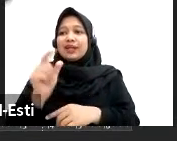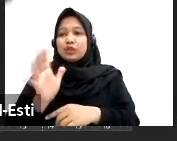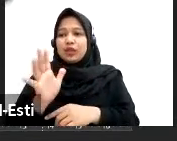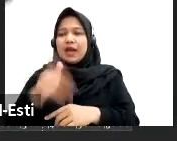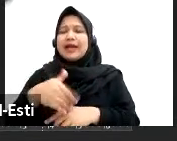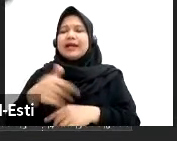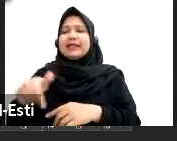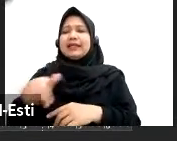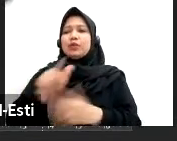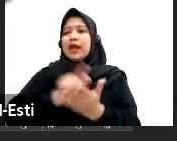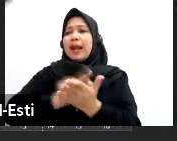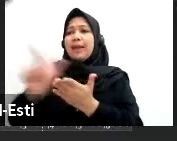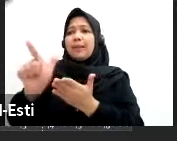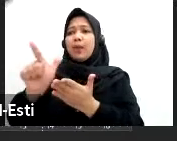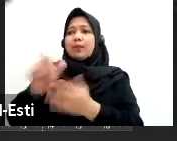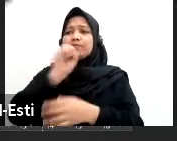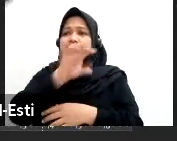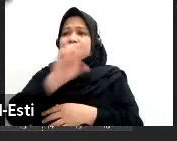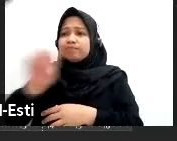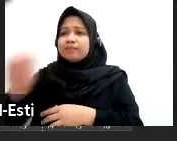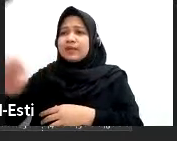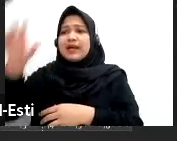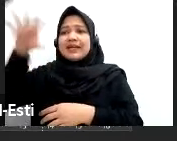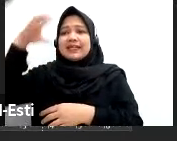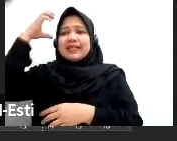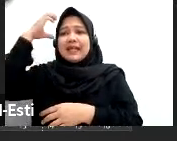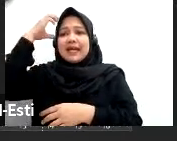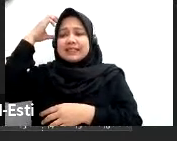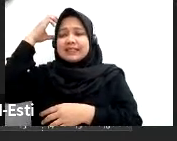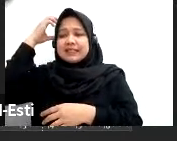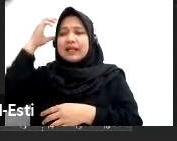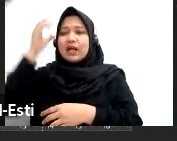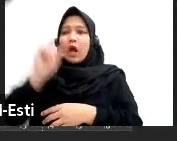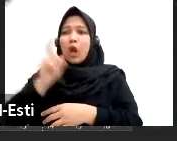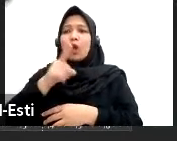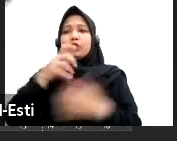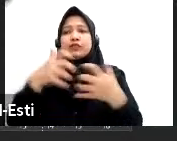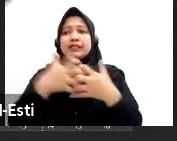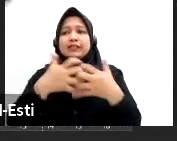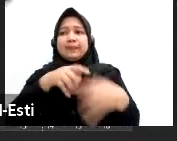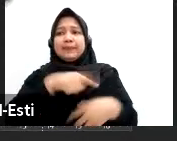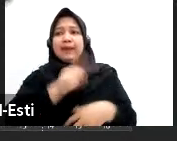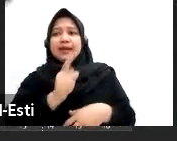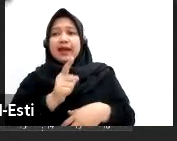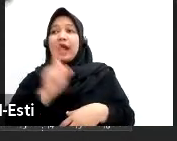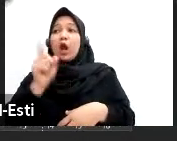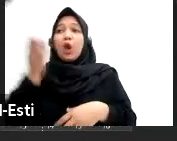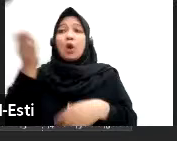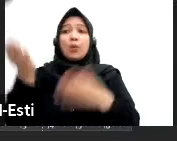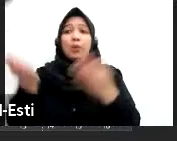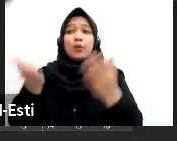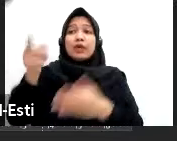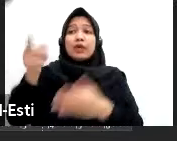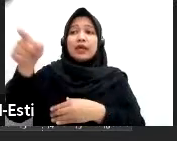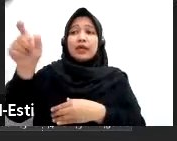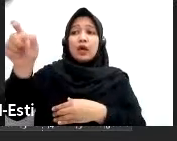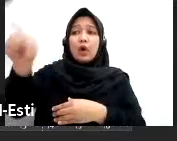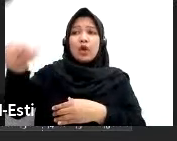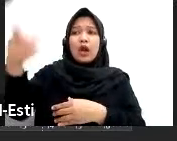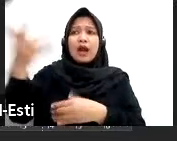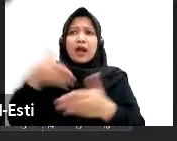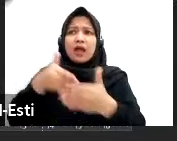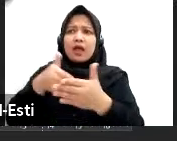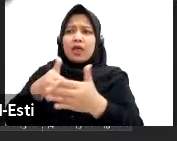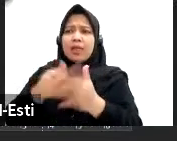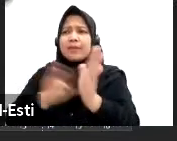punya sistem ini nih ah mobile Jadi kalau misalnya konsumen di sana bermasalah silahkan mengadu di mobile